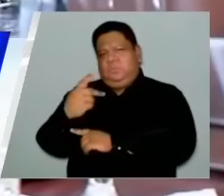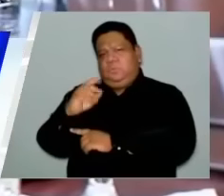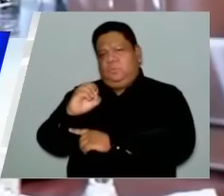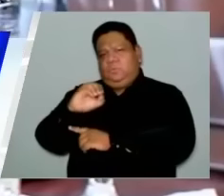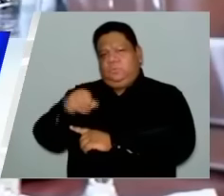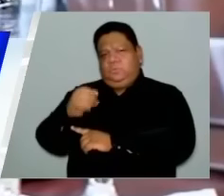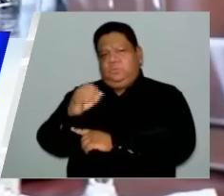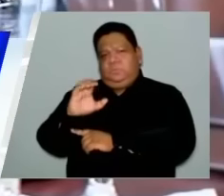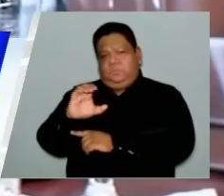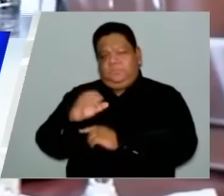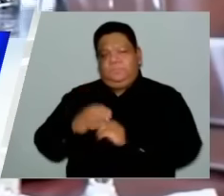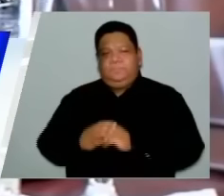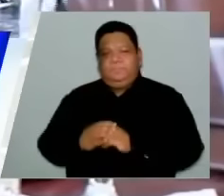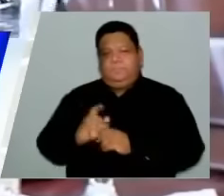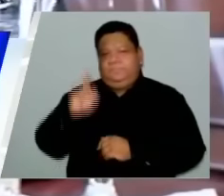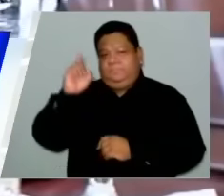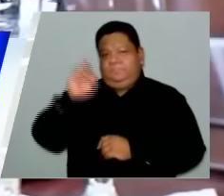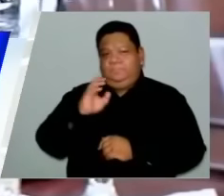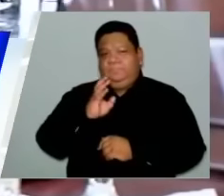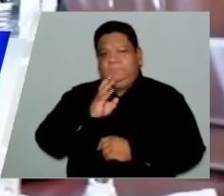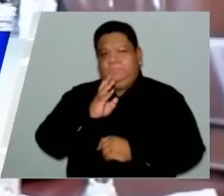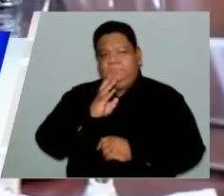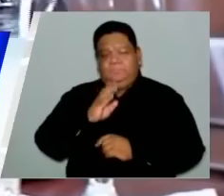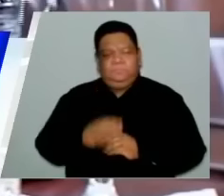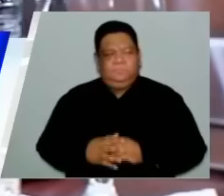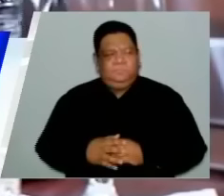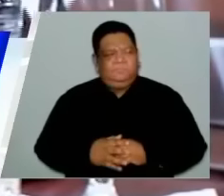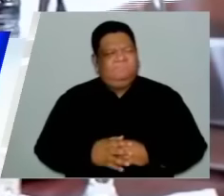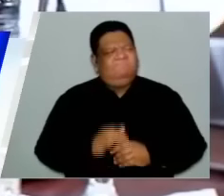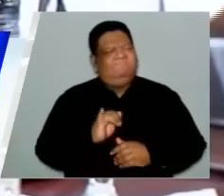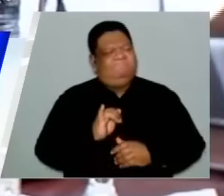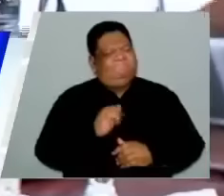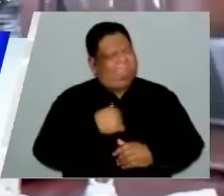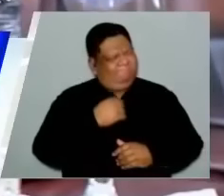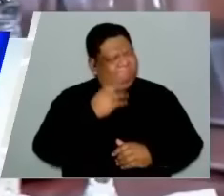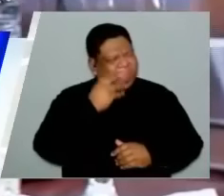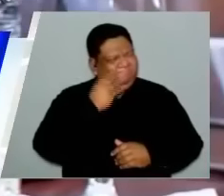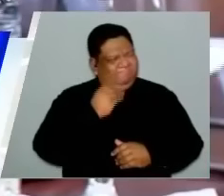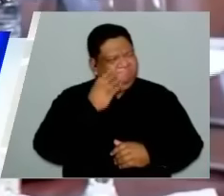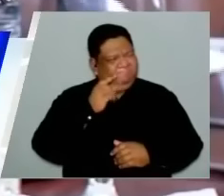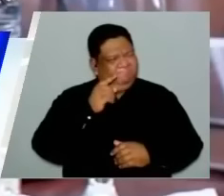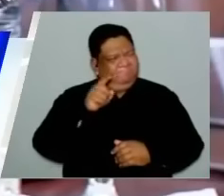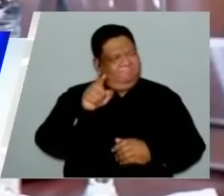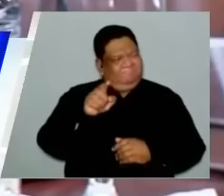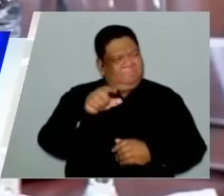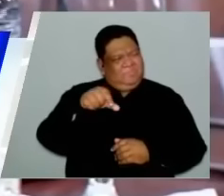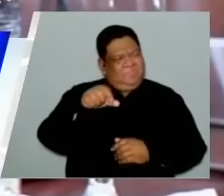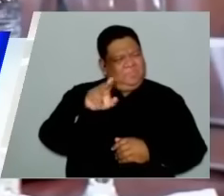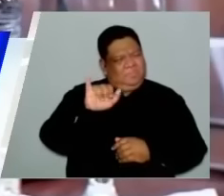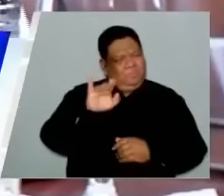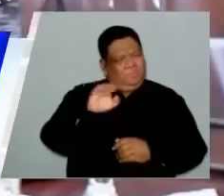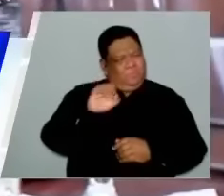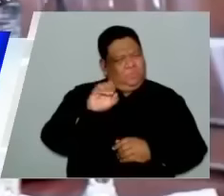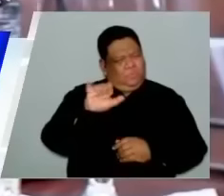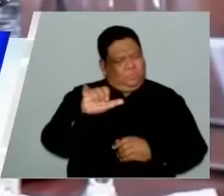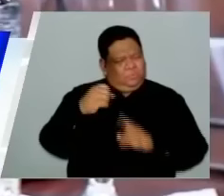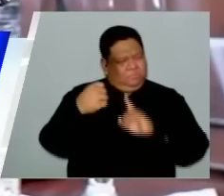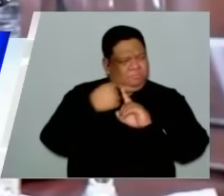sa kamay ni Quibuloy. Pag hindi po siya nagagandahan sa aming landscape sa mansyon